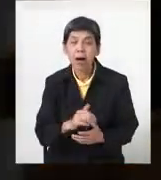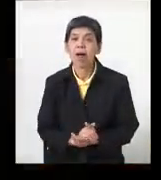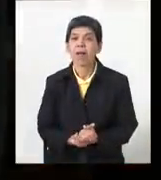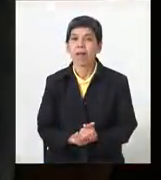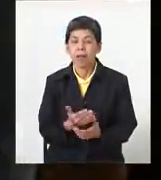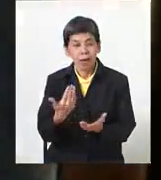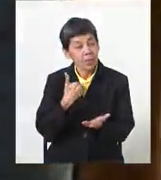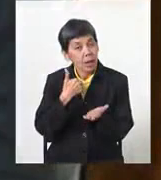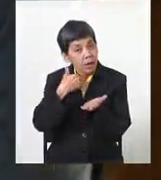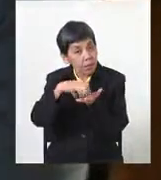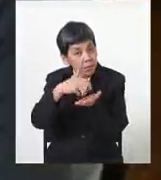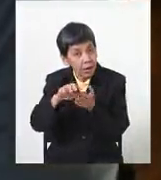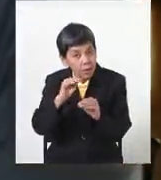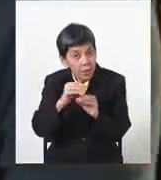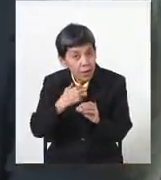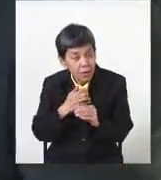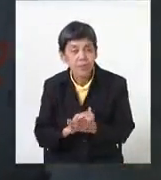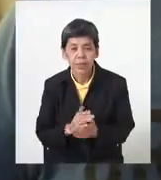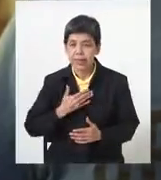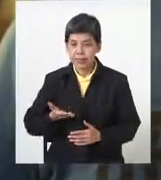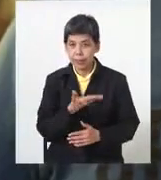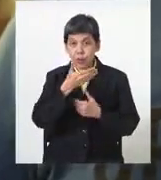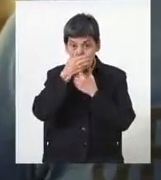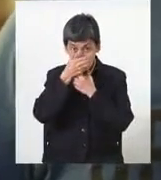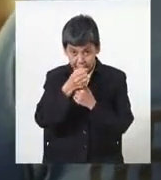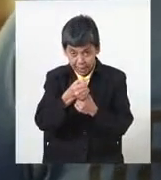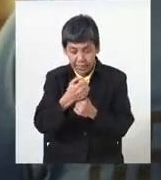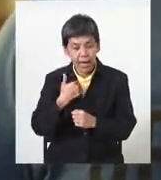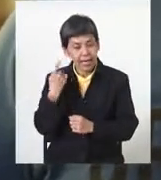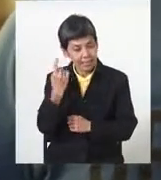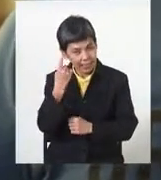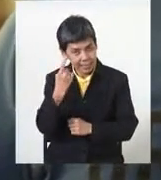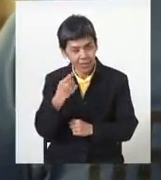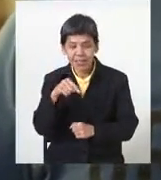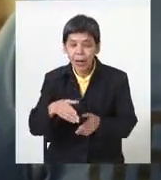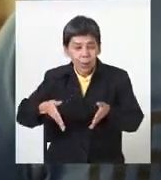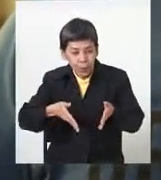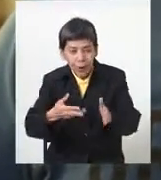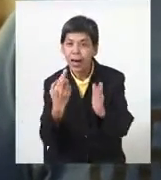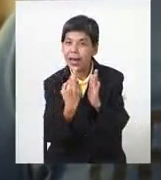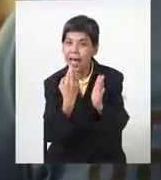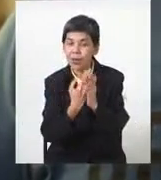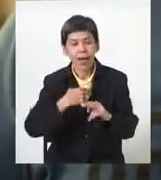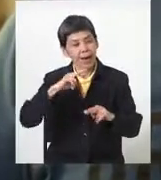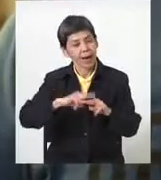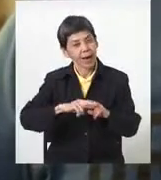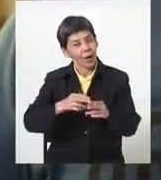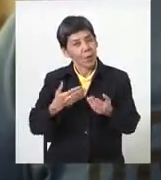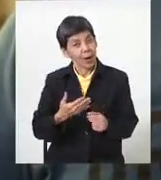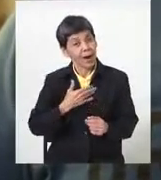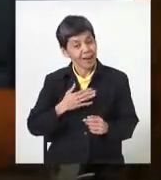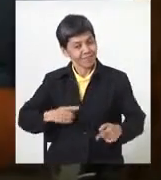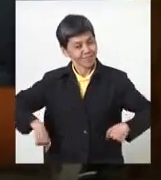หวานพี่ยุทธไม่ทราบว่ามีอะไรอยากจะเพิ่มเติมอีกนะครับถ้าท่านผู้ชมเสนใจอยากจะมาเที่ยวลองดำเนินอยากจะ